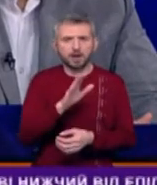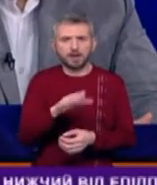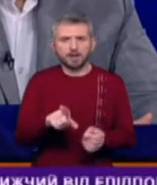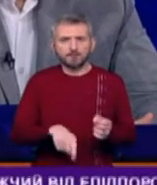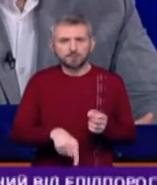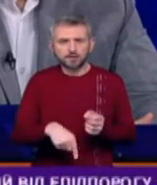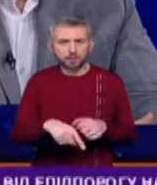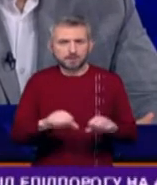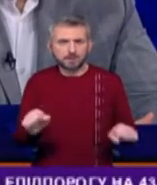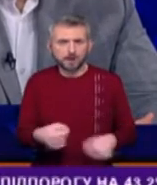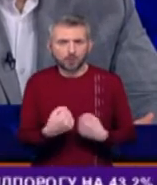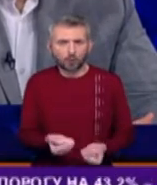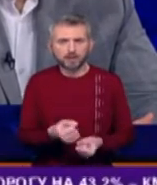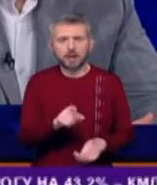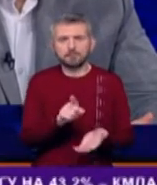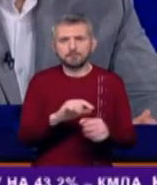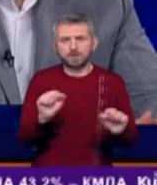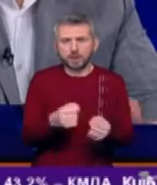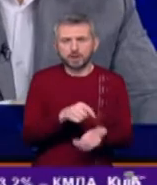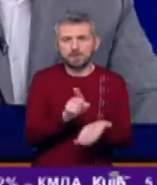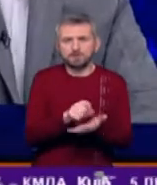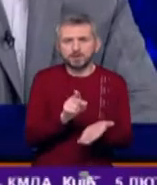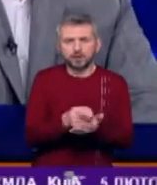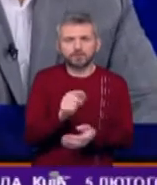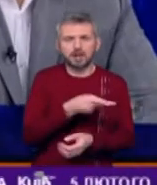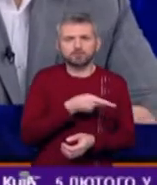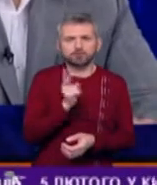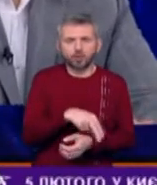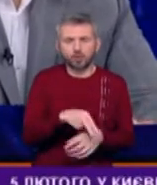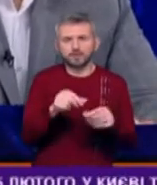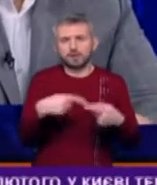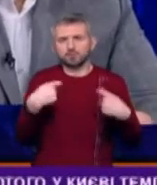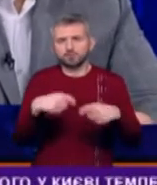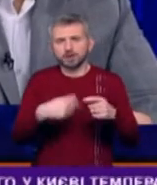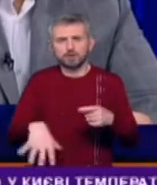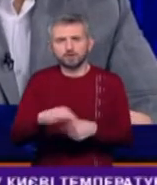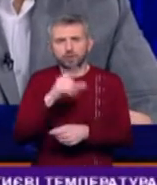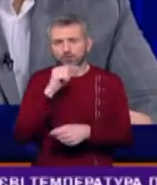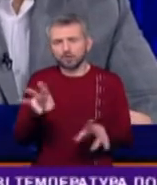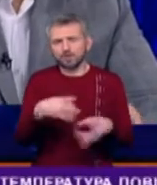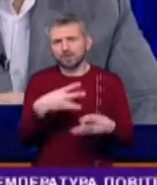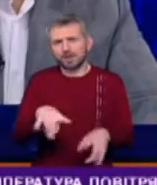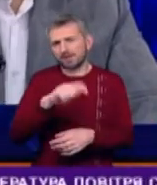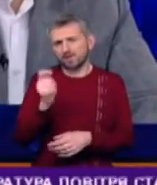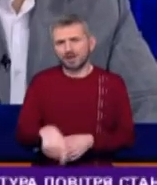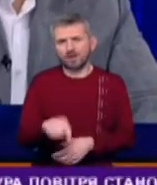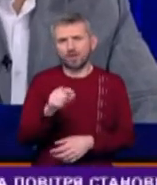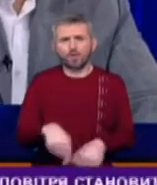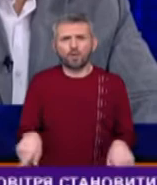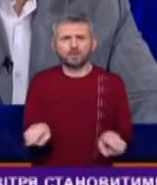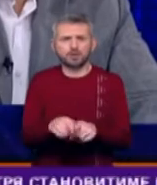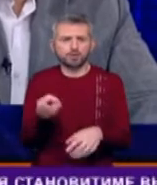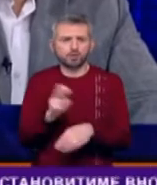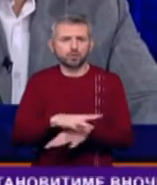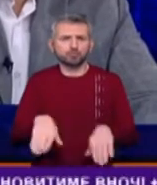ага, пенсіонерів і так здохнуть, землю розпродадим. Все, Путіну не треба війна, він так зайде на